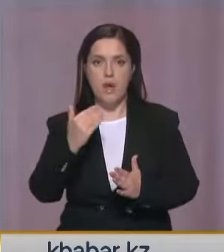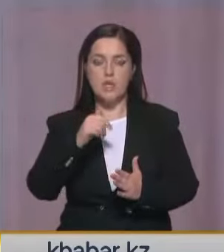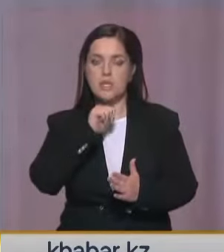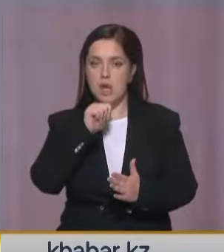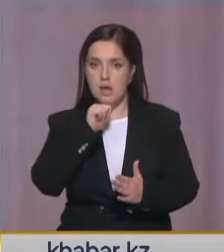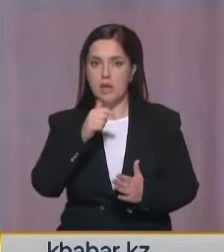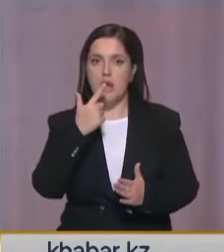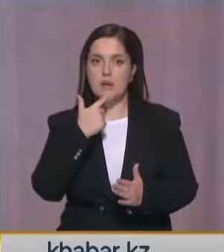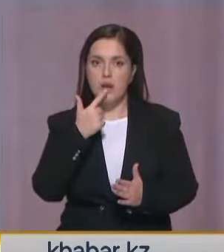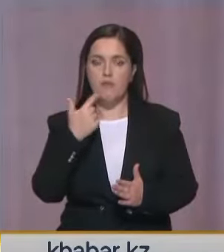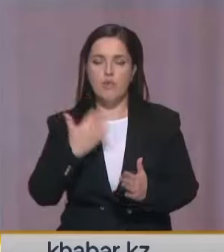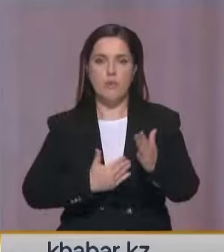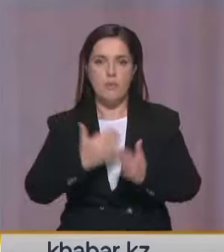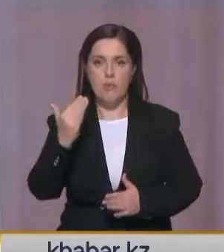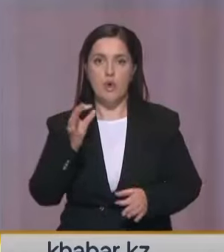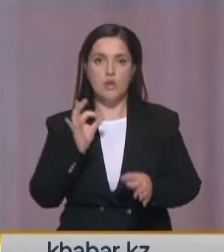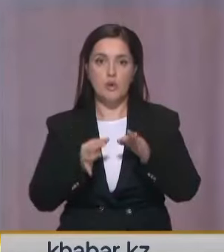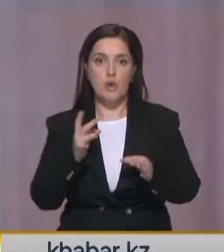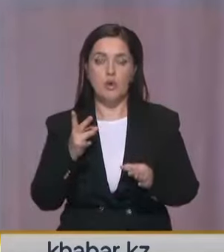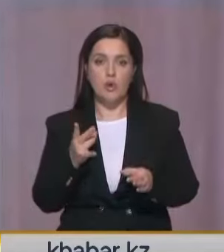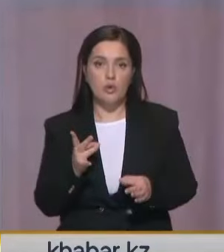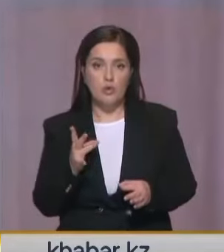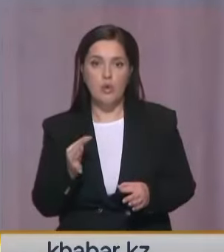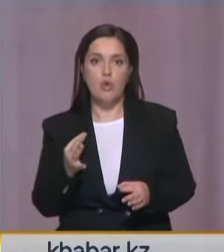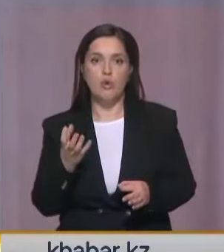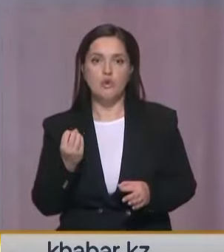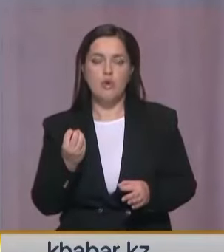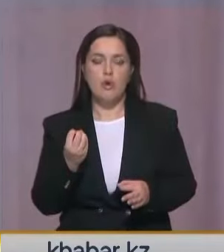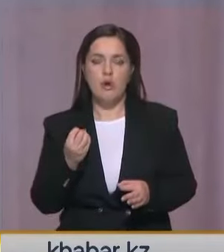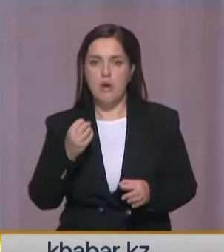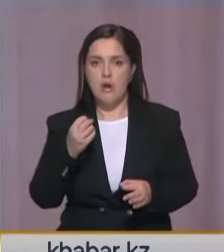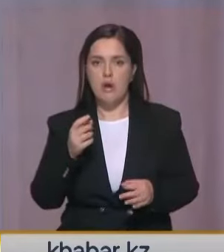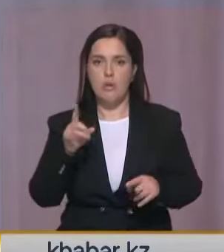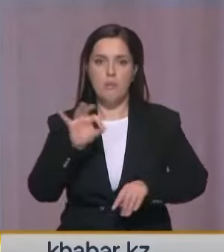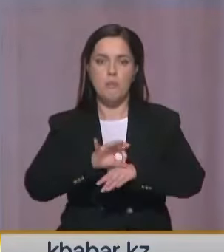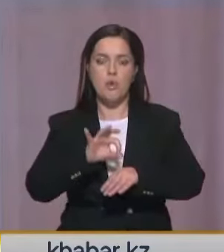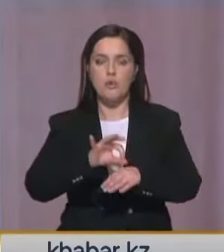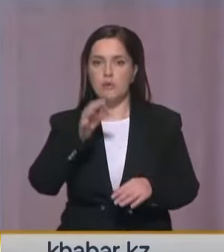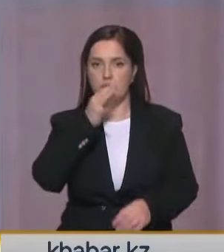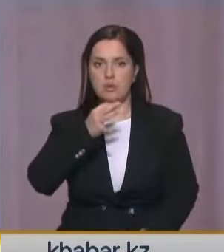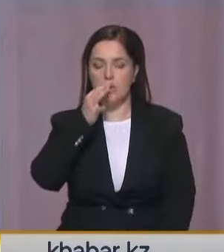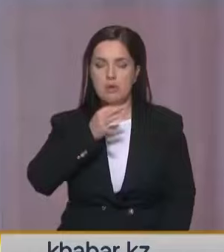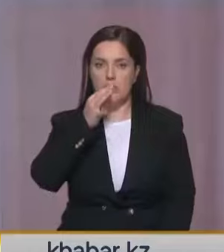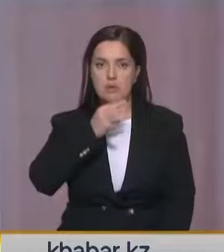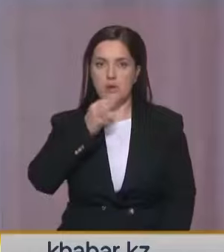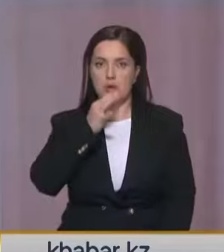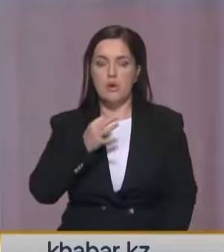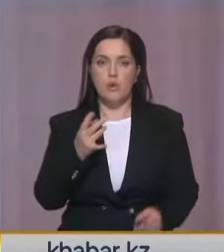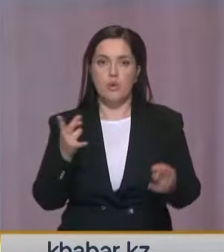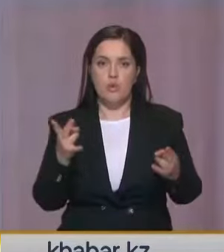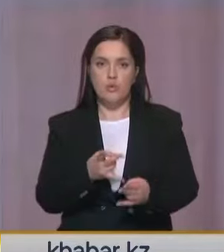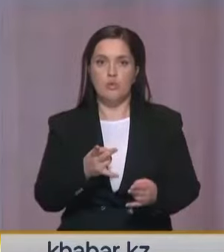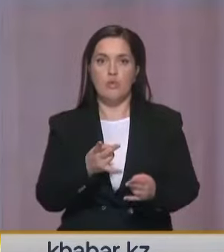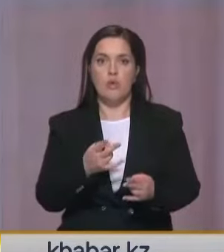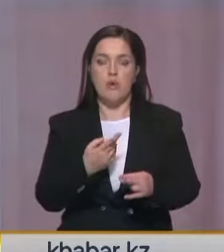крови. Показатели уже превышают норму, но еще не настолько высокие, чтобы можно было говорить о развитии сахарного диабета. Необходимо лишь